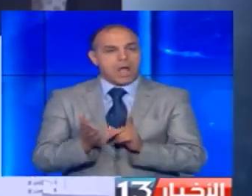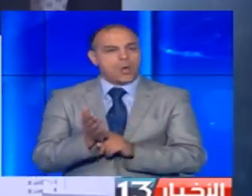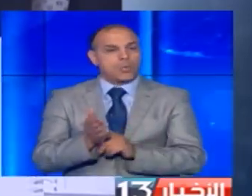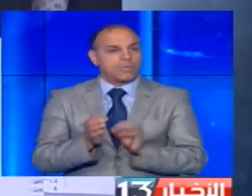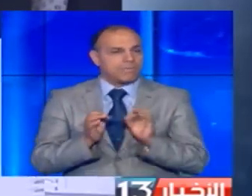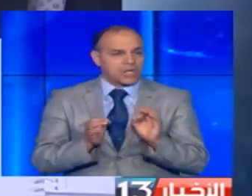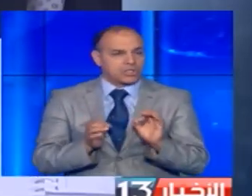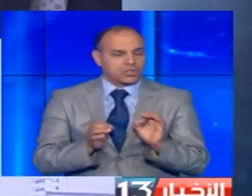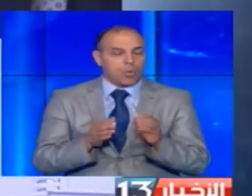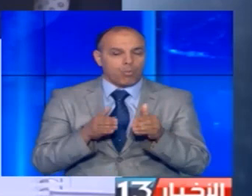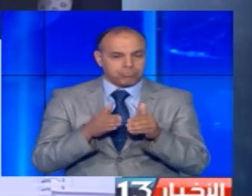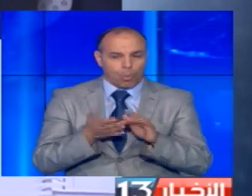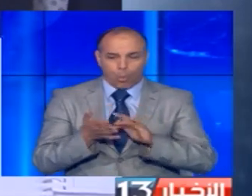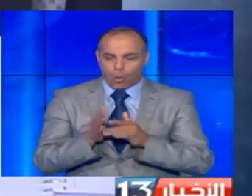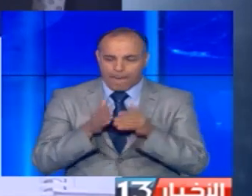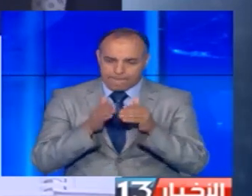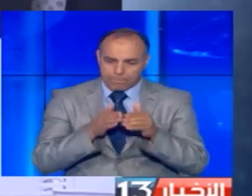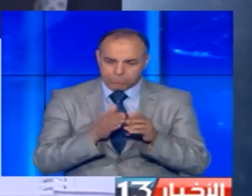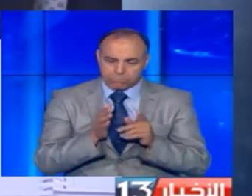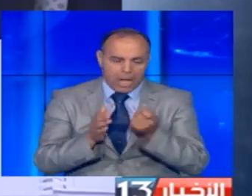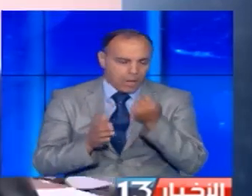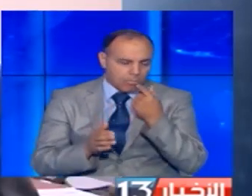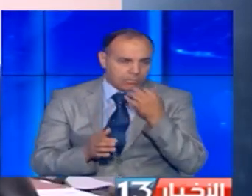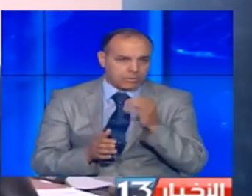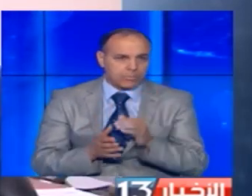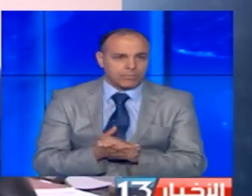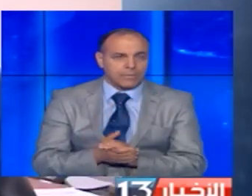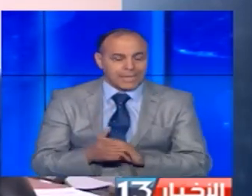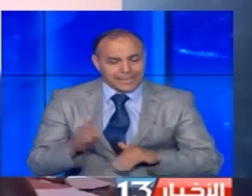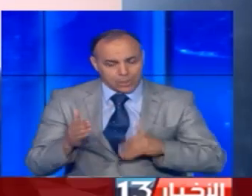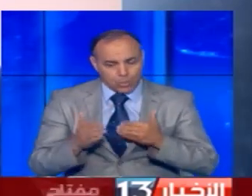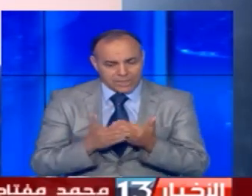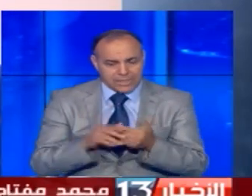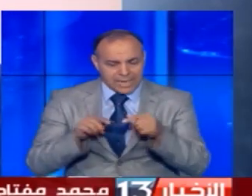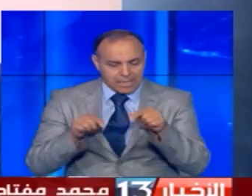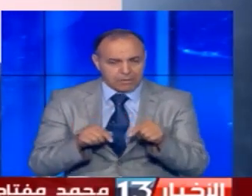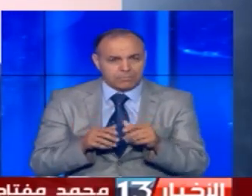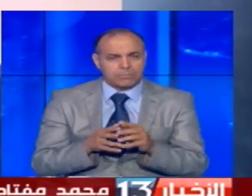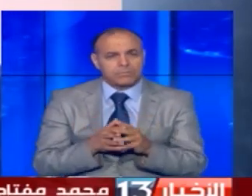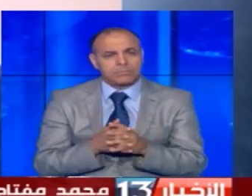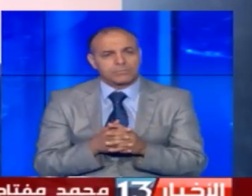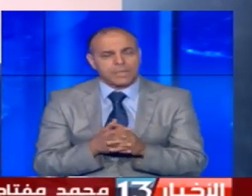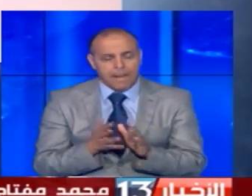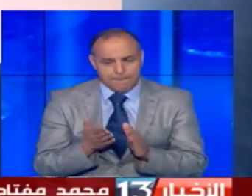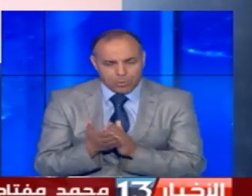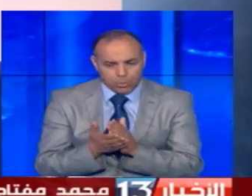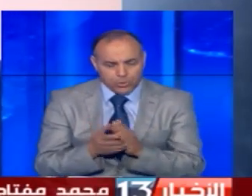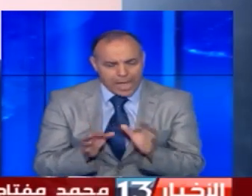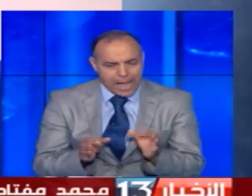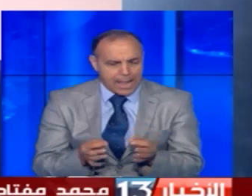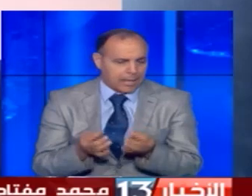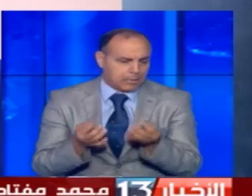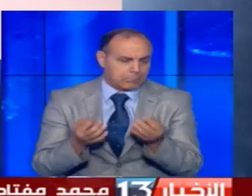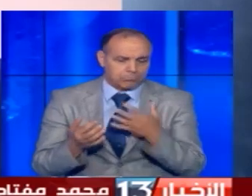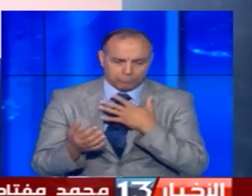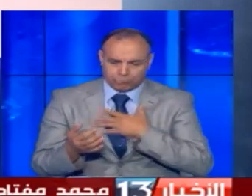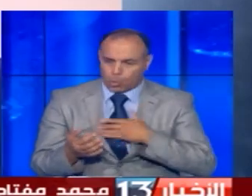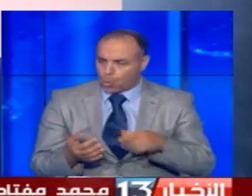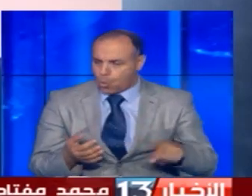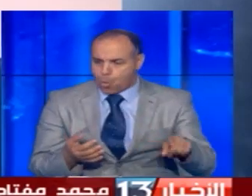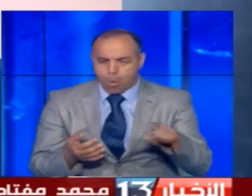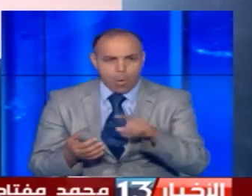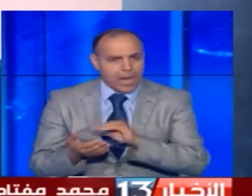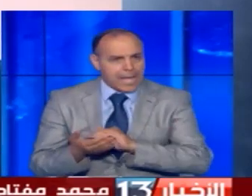يستوعب كل ال مطالب الصيادله توصلنا الان الى اه مشاريع حلول ترضي ان احنا نعتقد